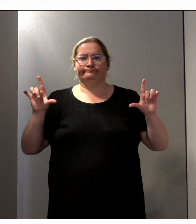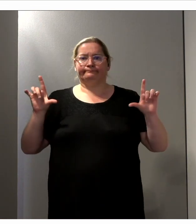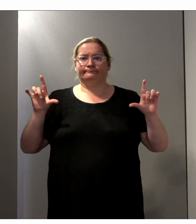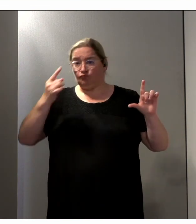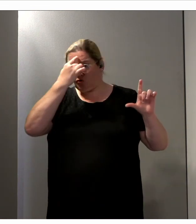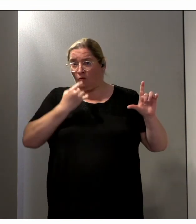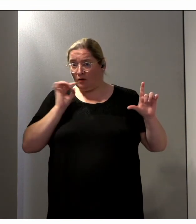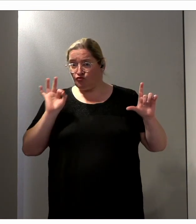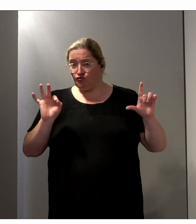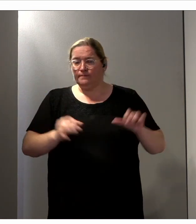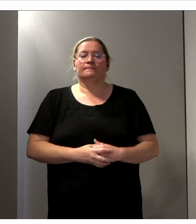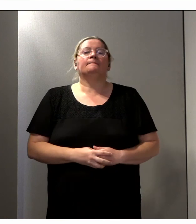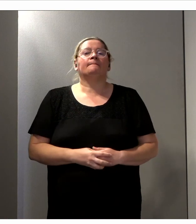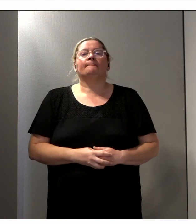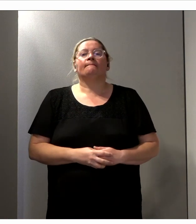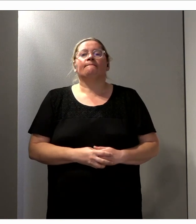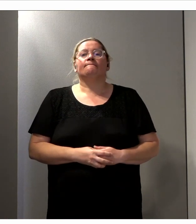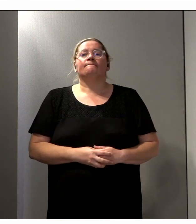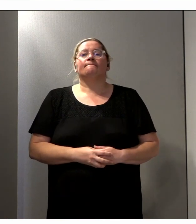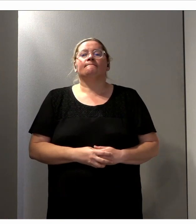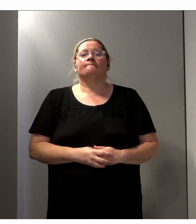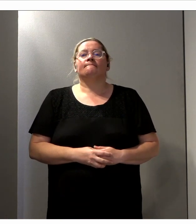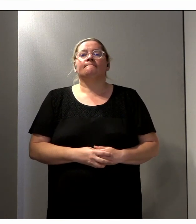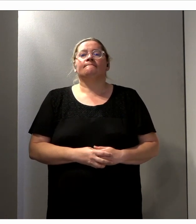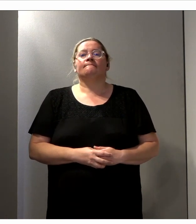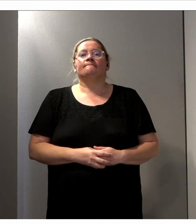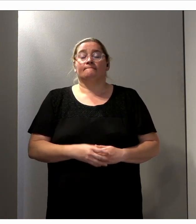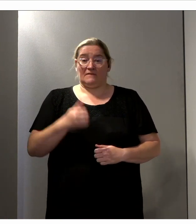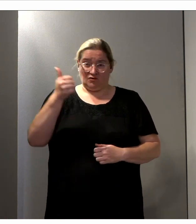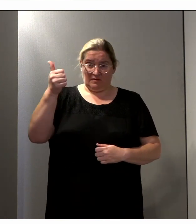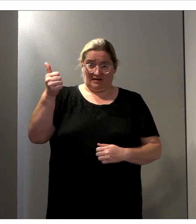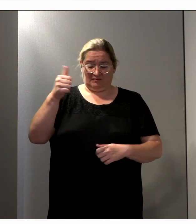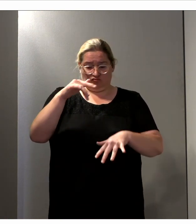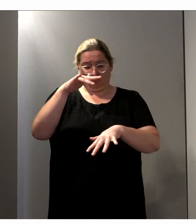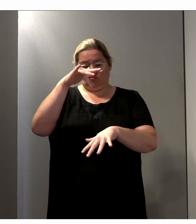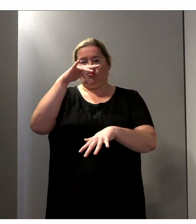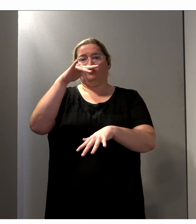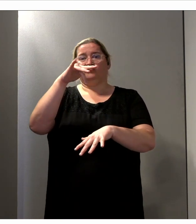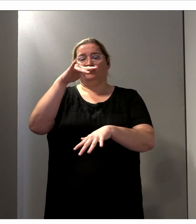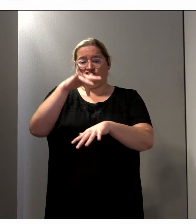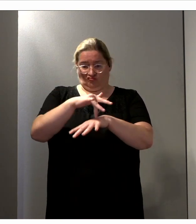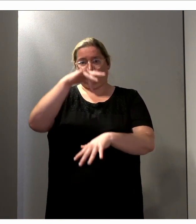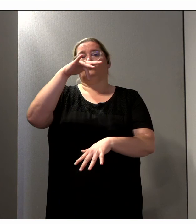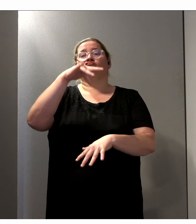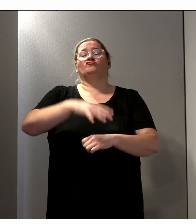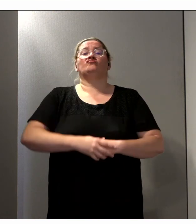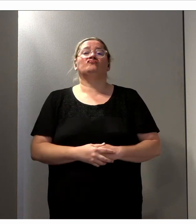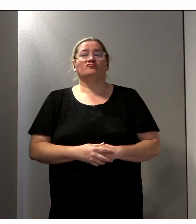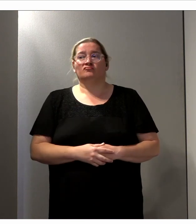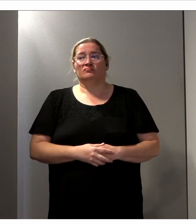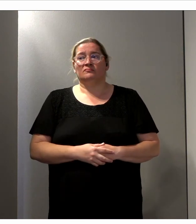ne m'abuse. Alors, lui a connu avant, et Monsieur Murat,